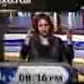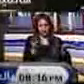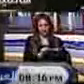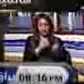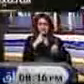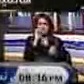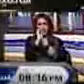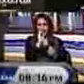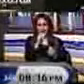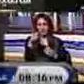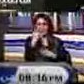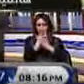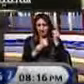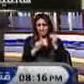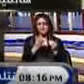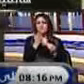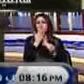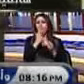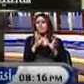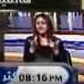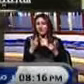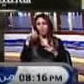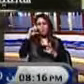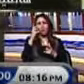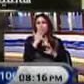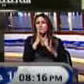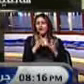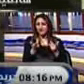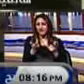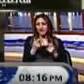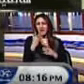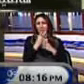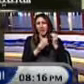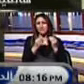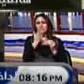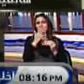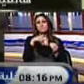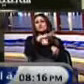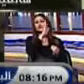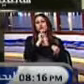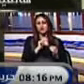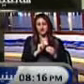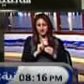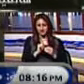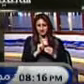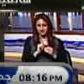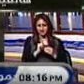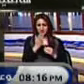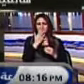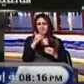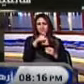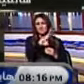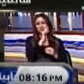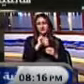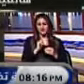له يا جمال يا علاء فين بابا يا علاء؟ فعلاء ضحك كده وقال لها بابا مشي. فكان في